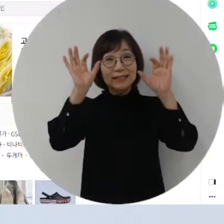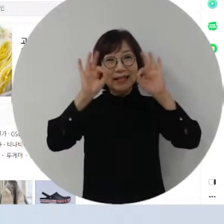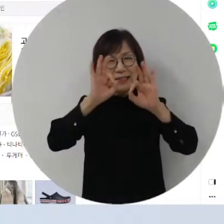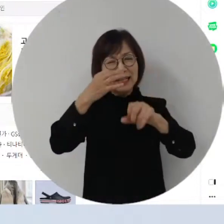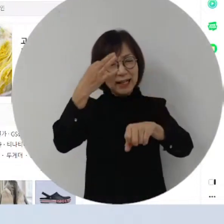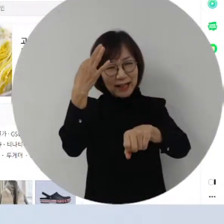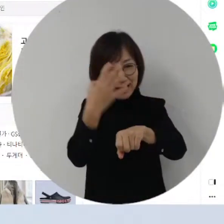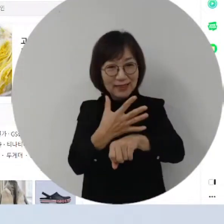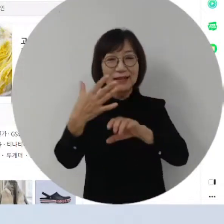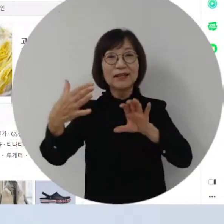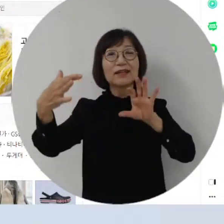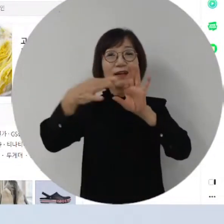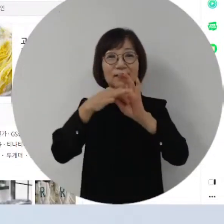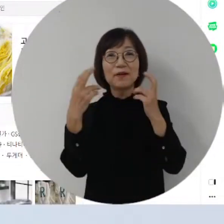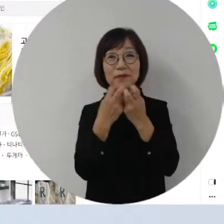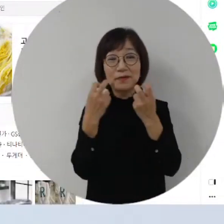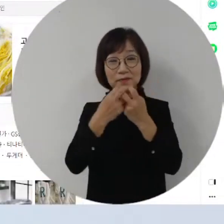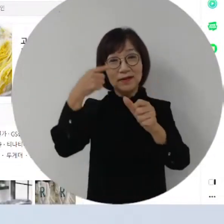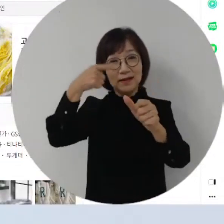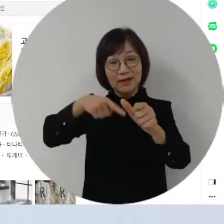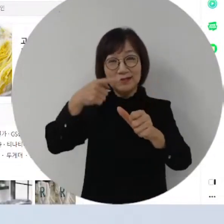할게요.